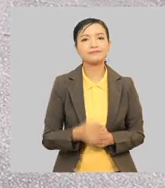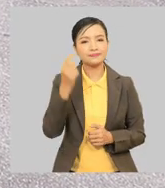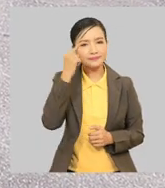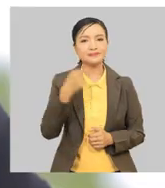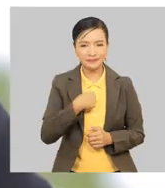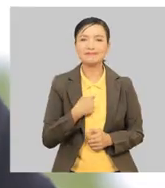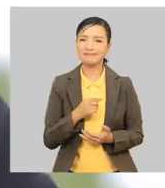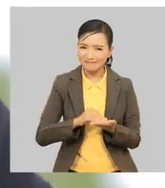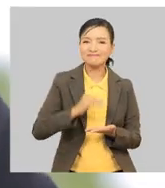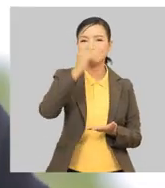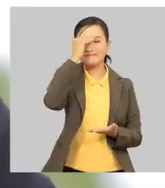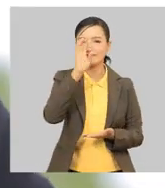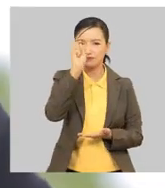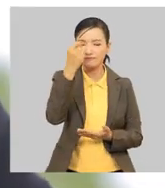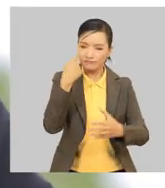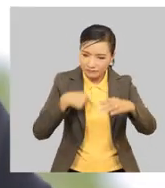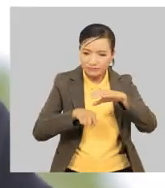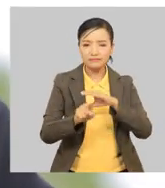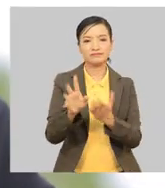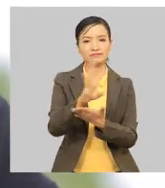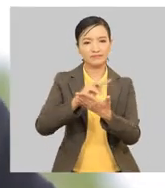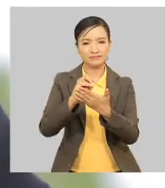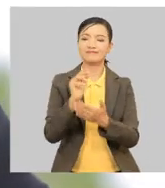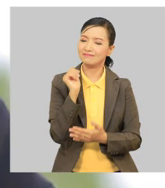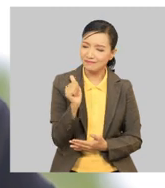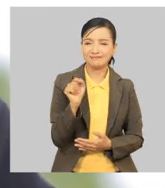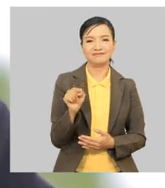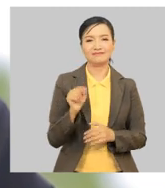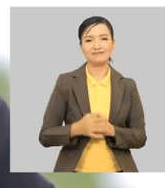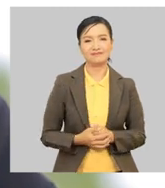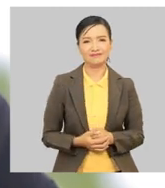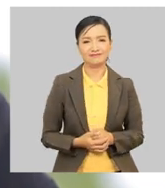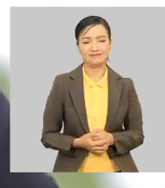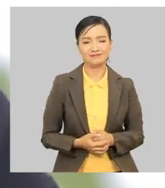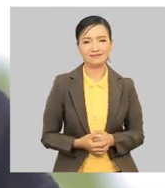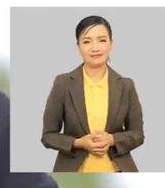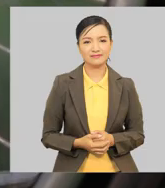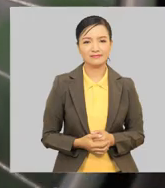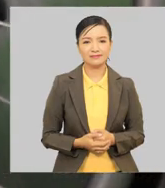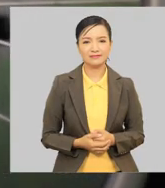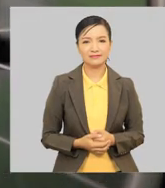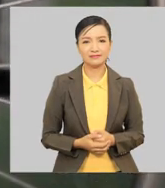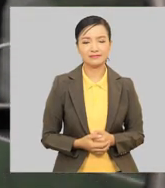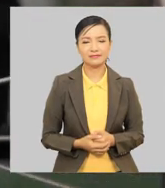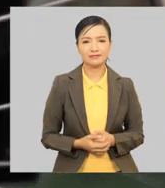ไปแล้วก็เลยคิดว่าเดี๋ยวฉันจะสอบเข้าคณะนี้แหละแล้วก็ติดคณะนี้ค่ะ